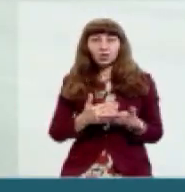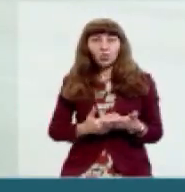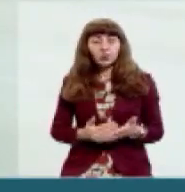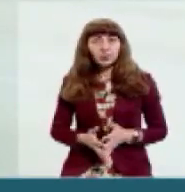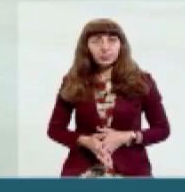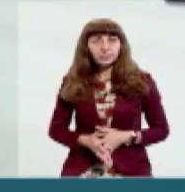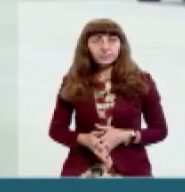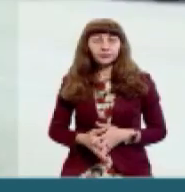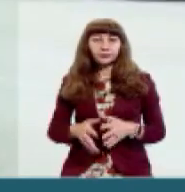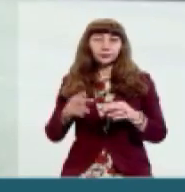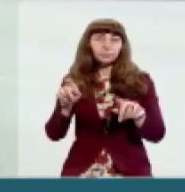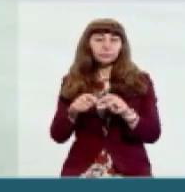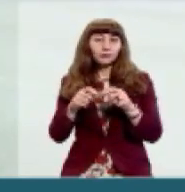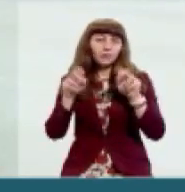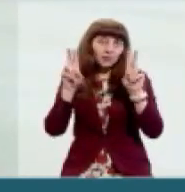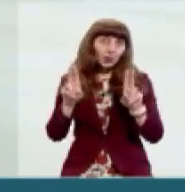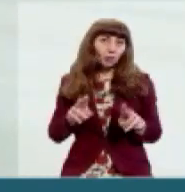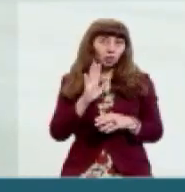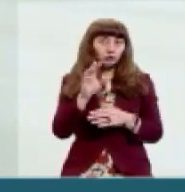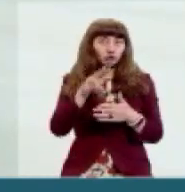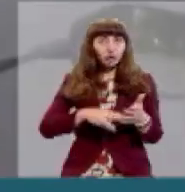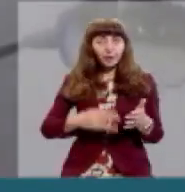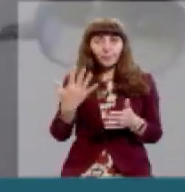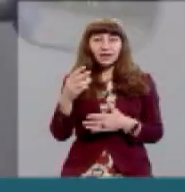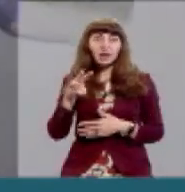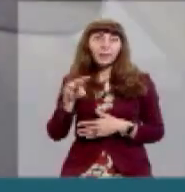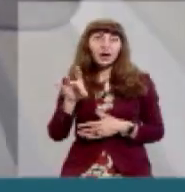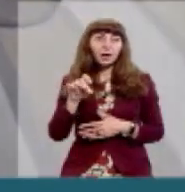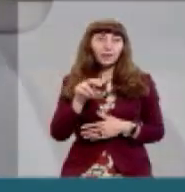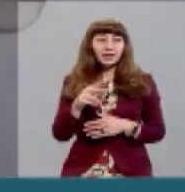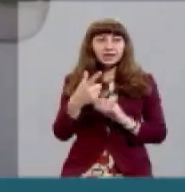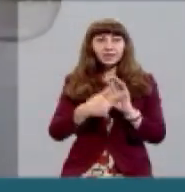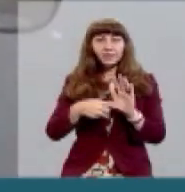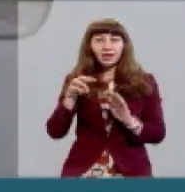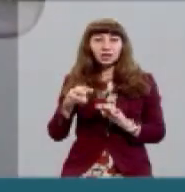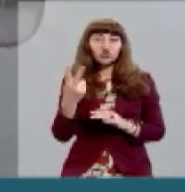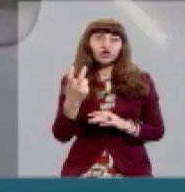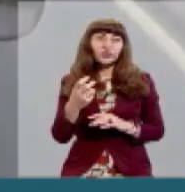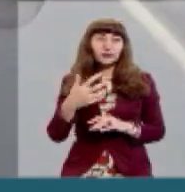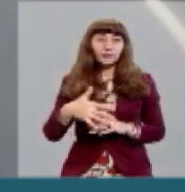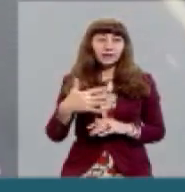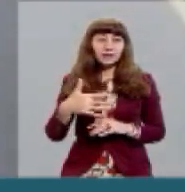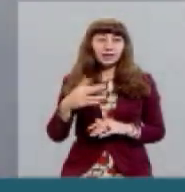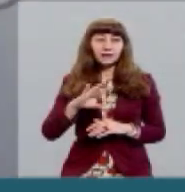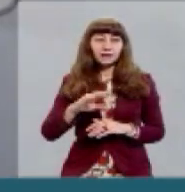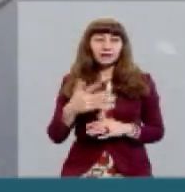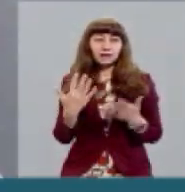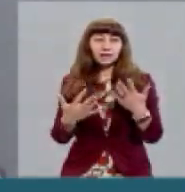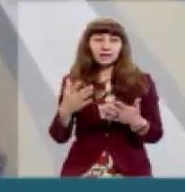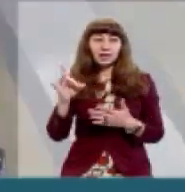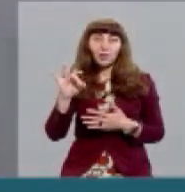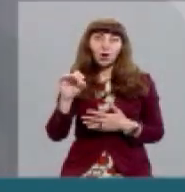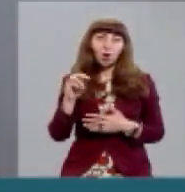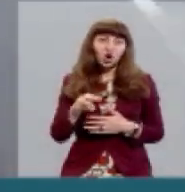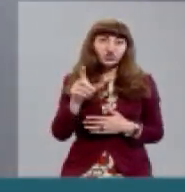передвижения на самокате казахстанцам грозит штраф в размере 5 МРП. Это 17 250 тенге. Если же